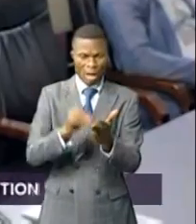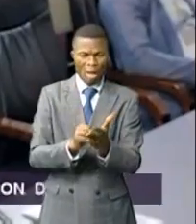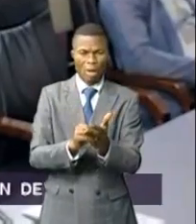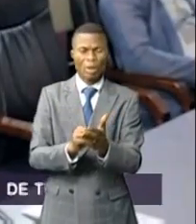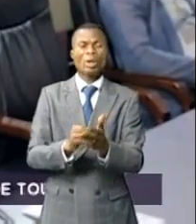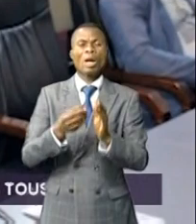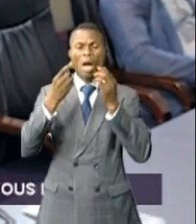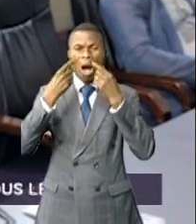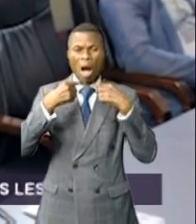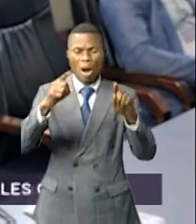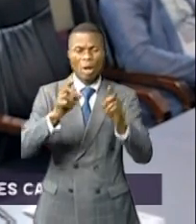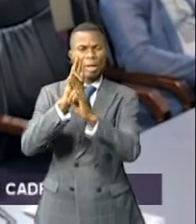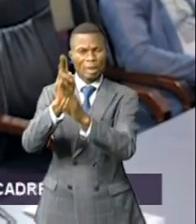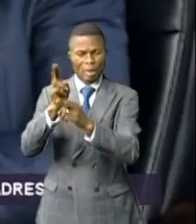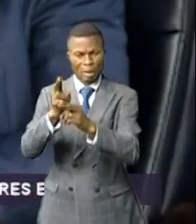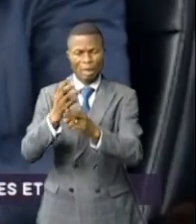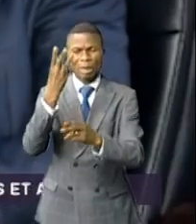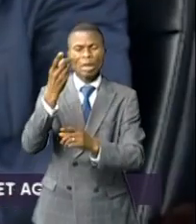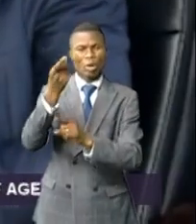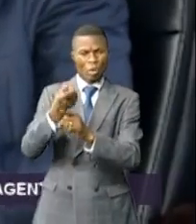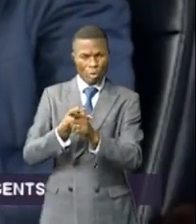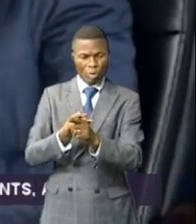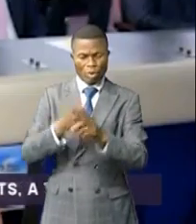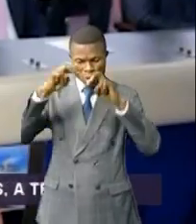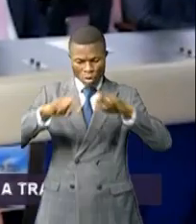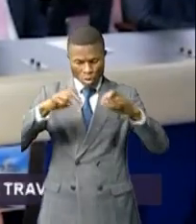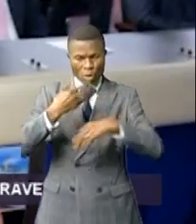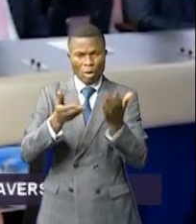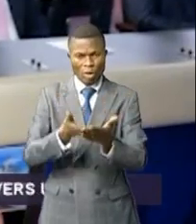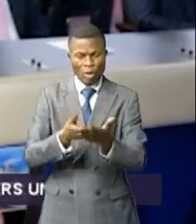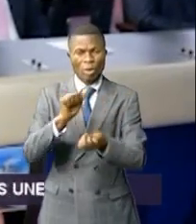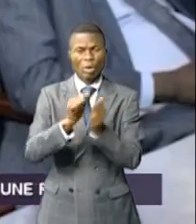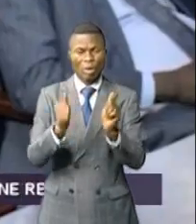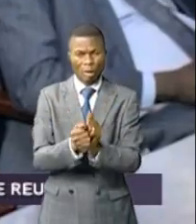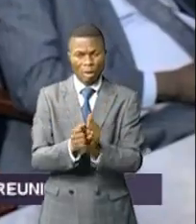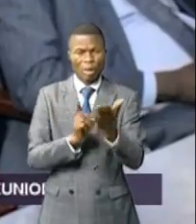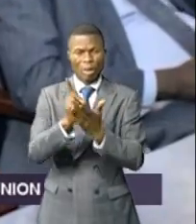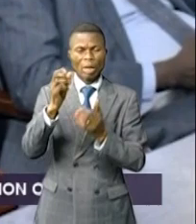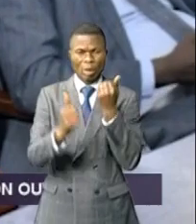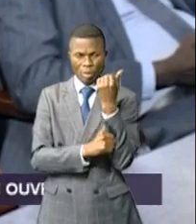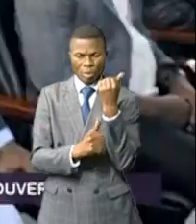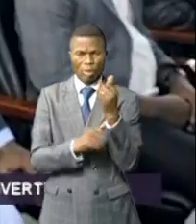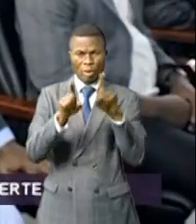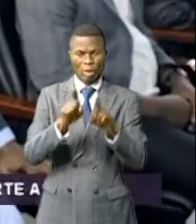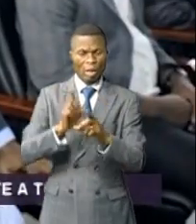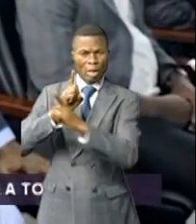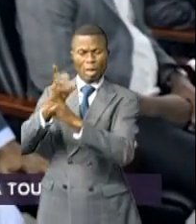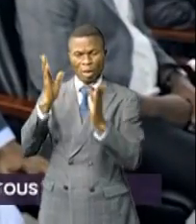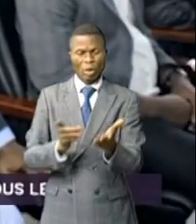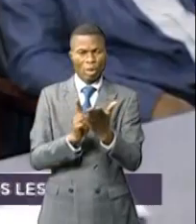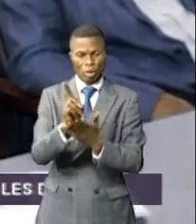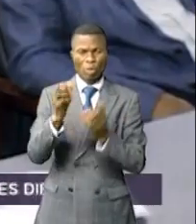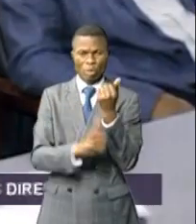présenter et publier le rapport semestriel de l'enquête réalisée sur la situation des droits de l'homme et des défenseurs des droits de